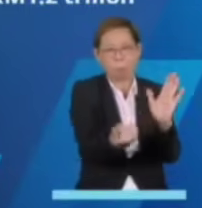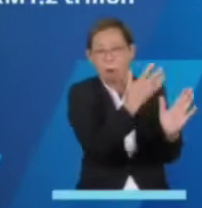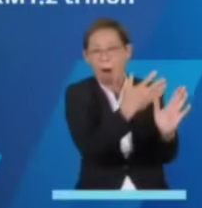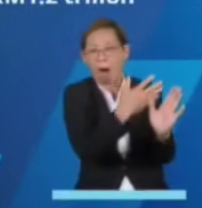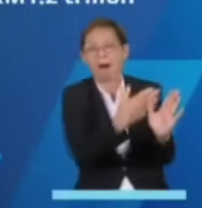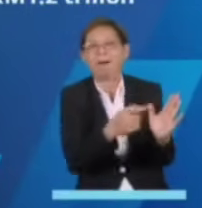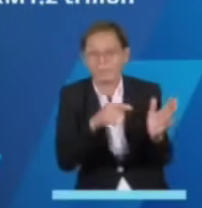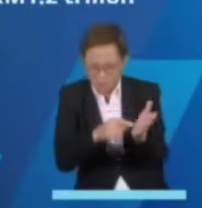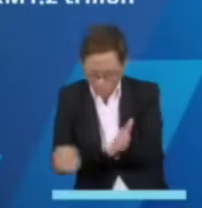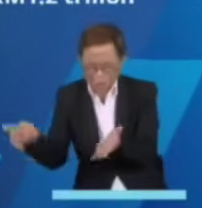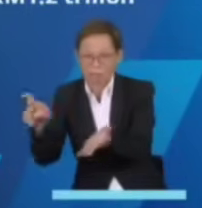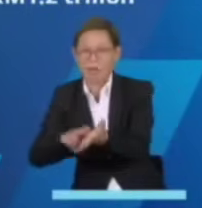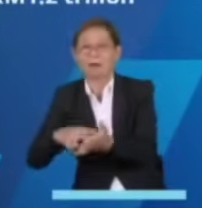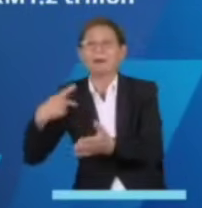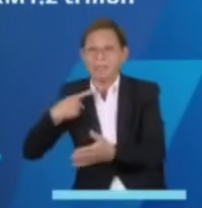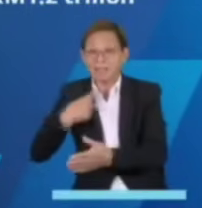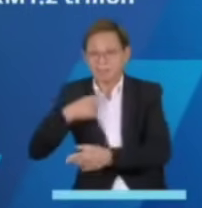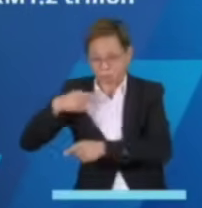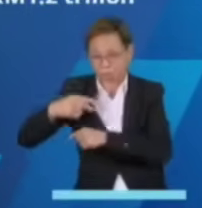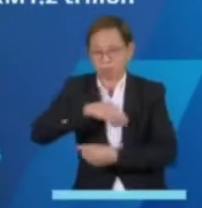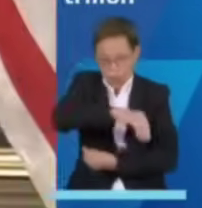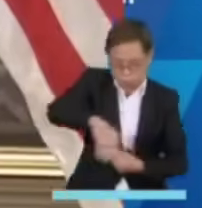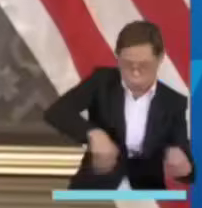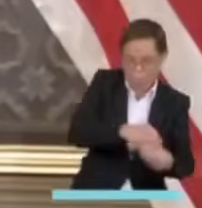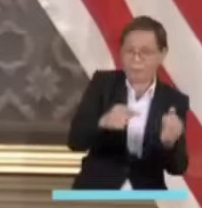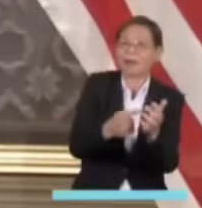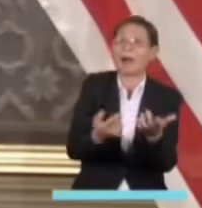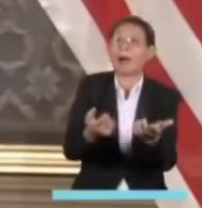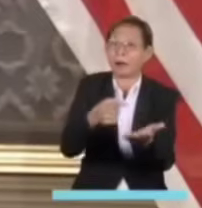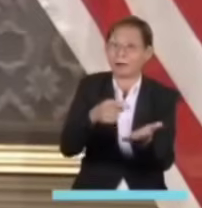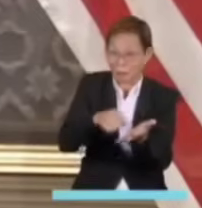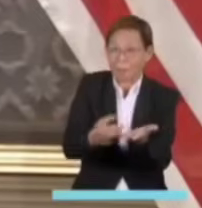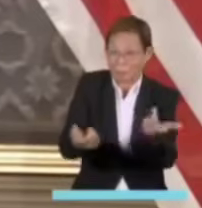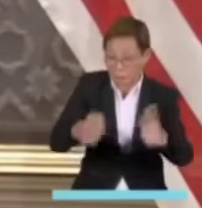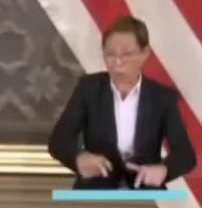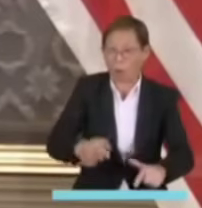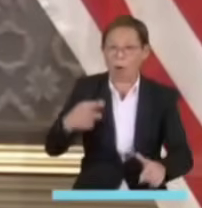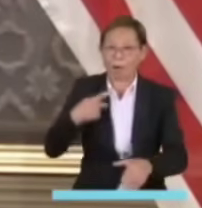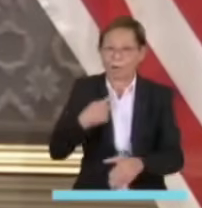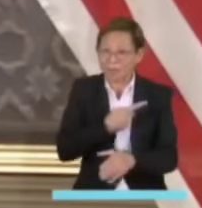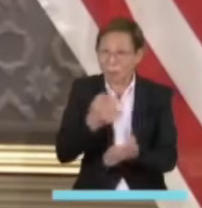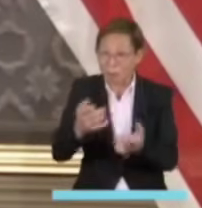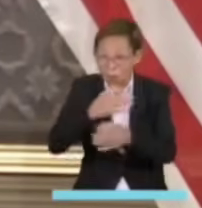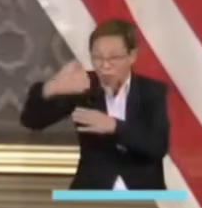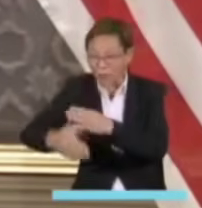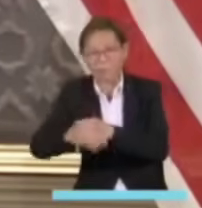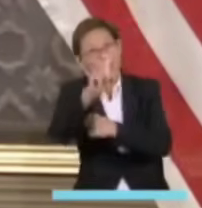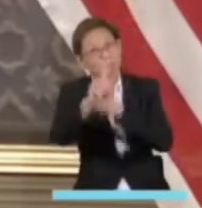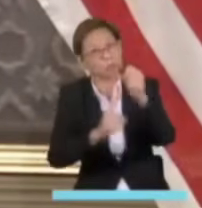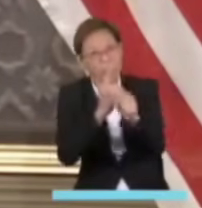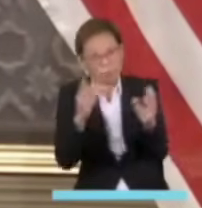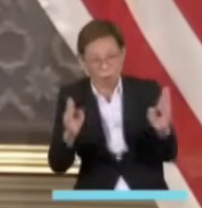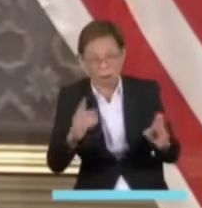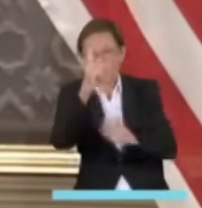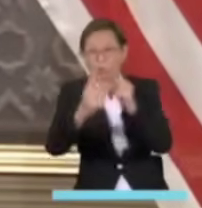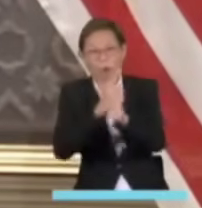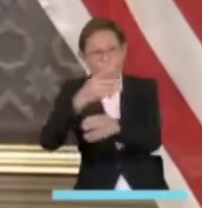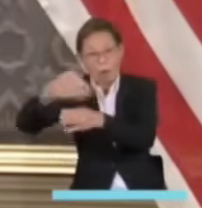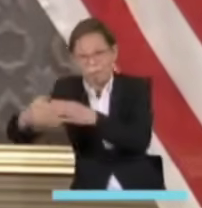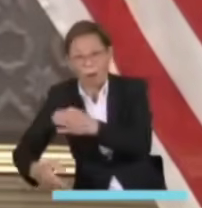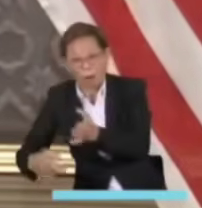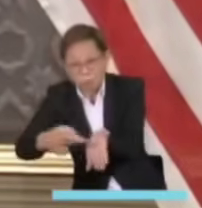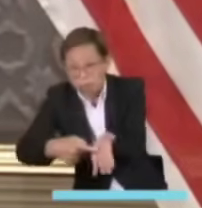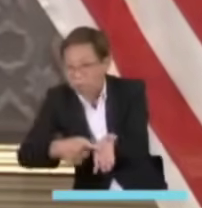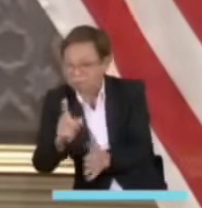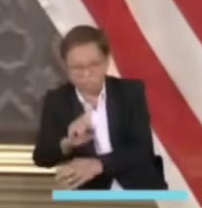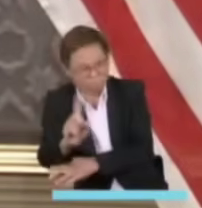kenyataan. Kita warisi keadaan yang sedemikian. Mau diselesaikan dalam tempoh satu tahun, mustahil. Tapi